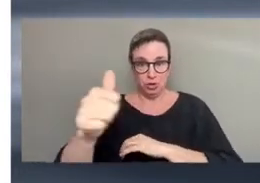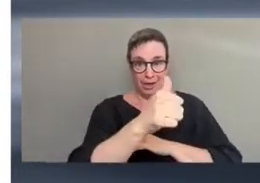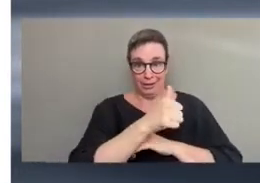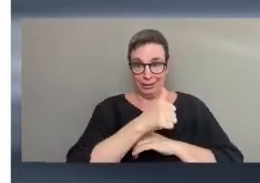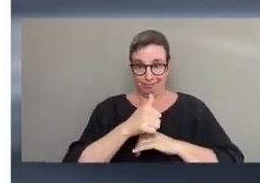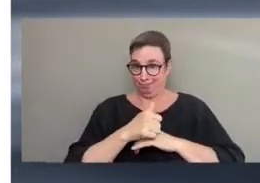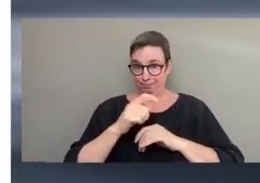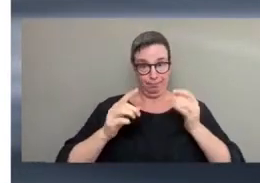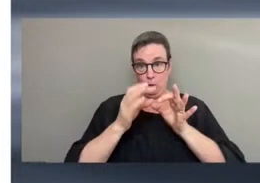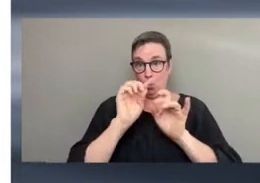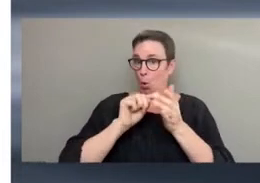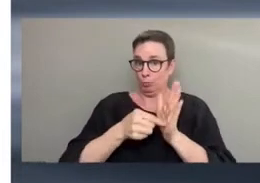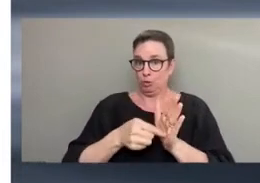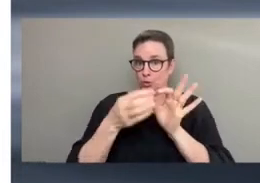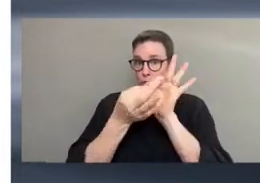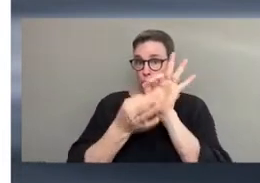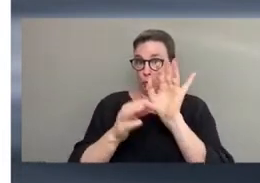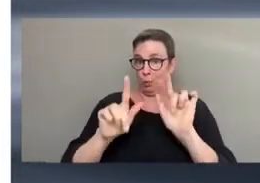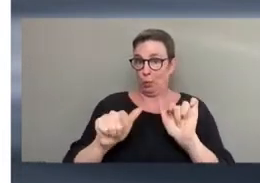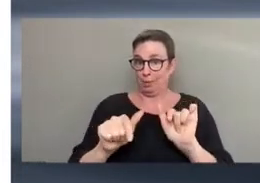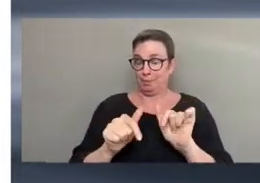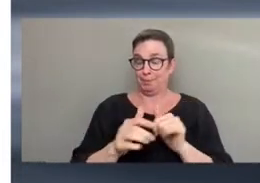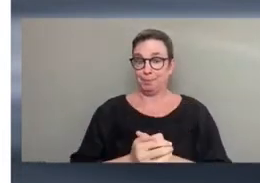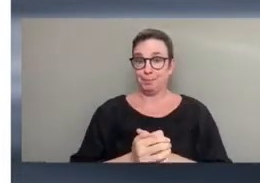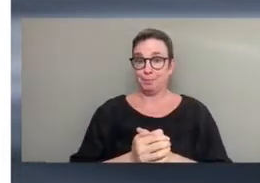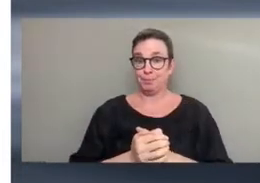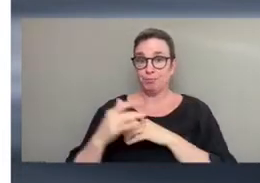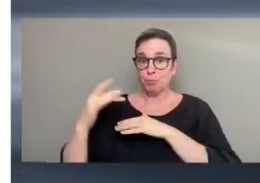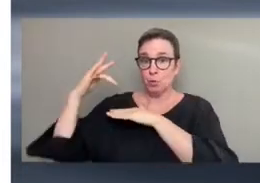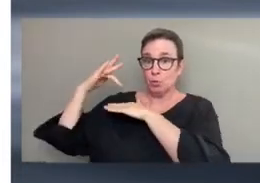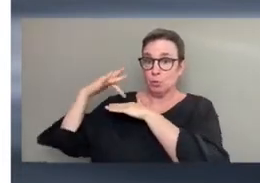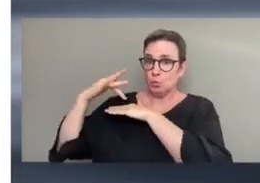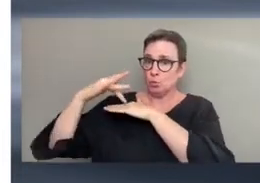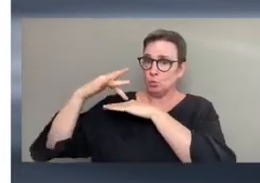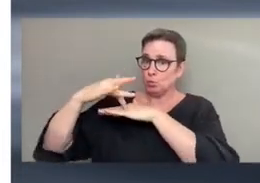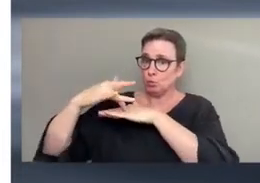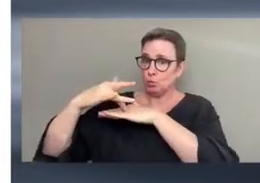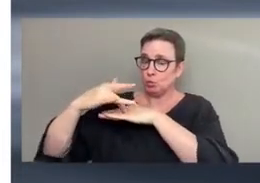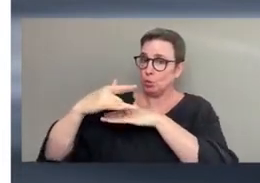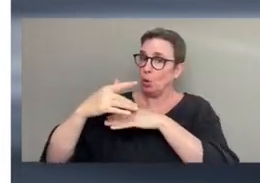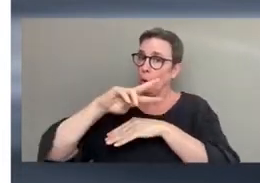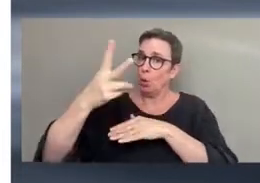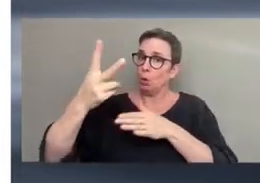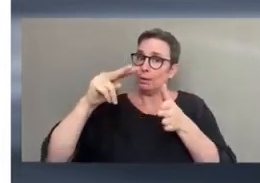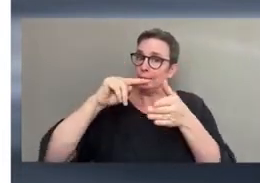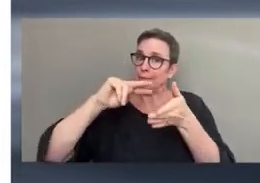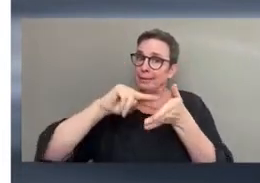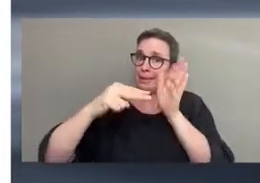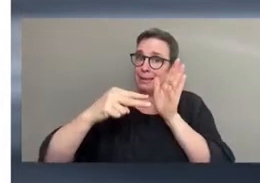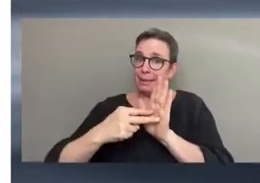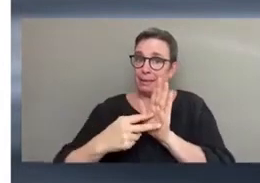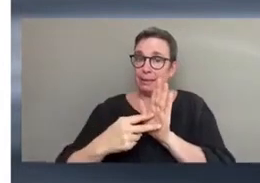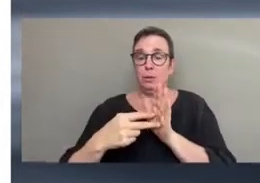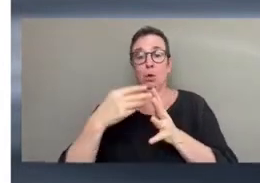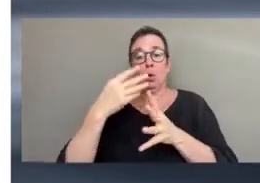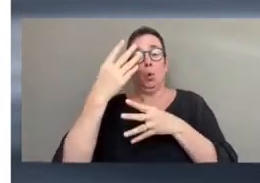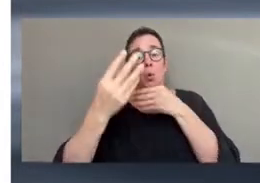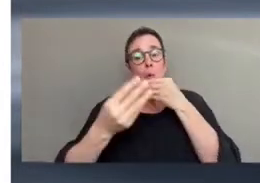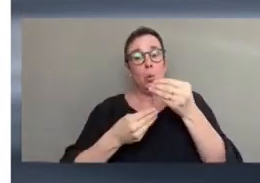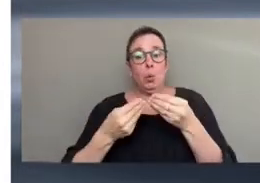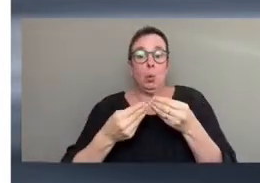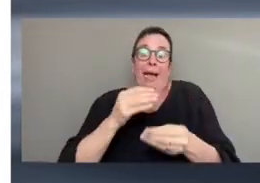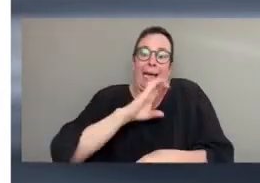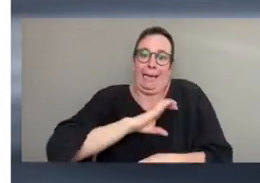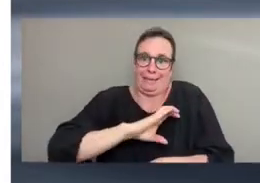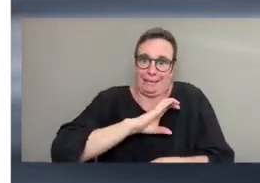solution. Nous avons eu de par le passé d'autres moyens, ou du moins tentatives